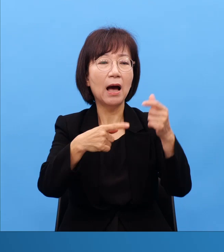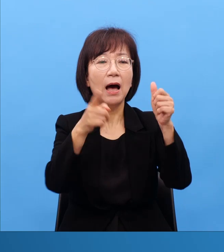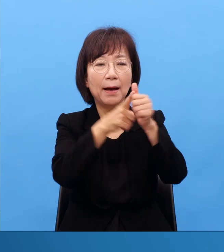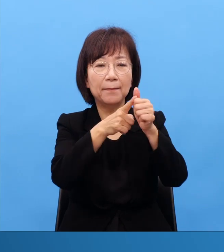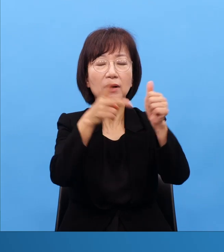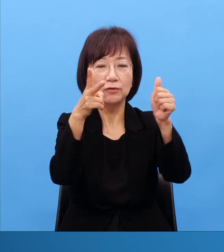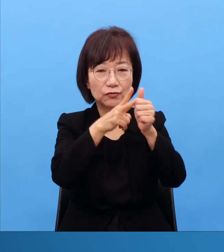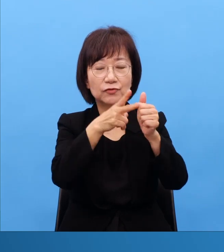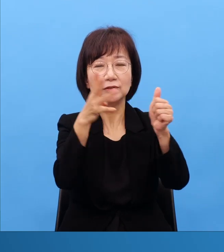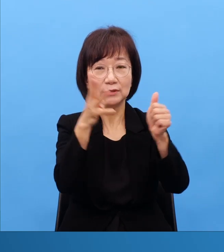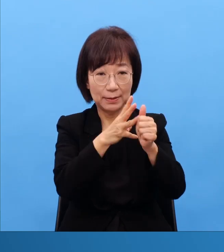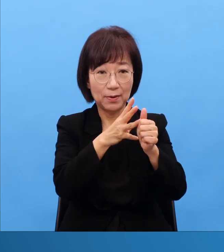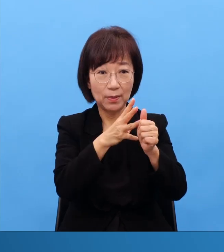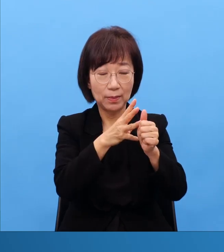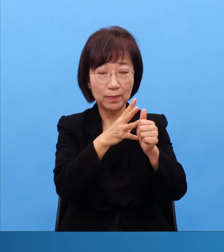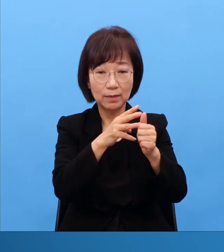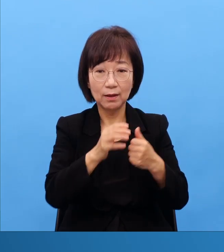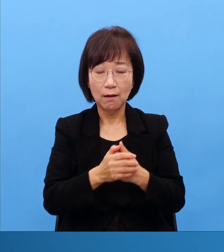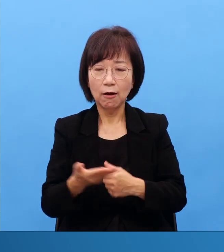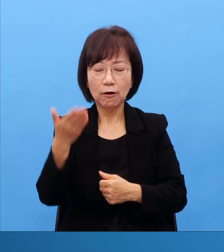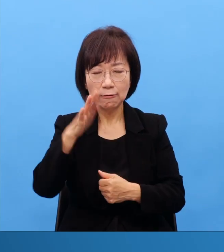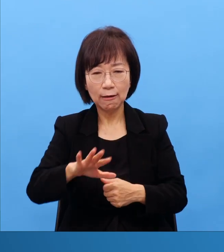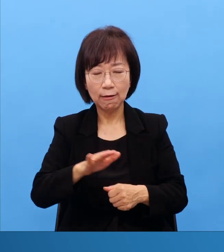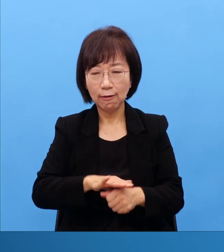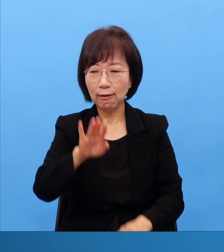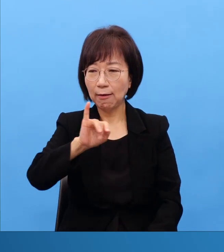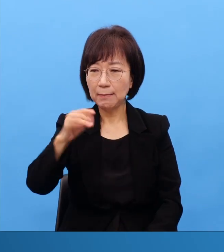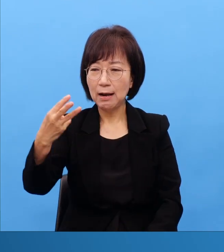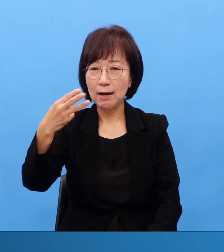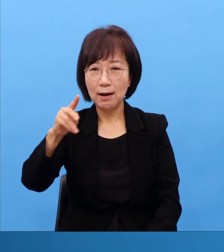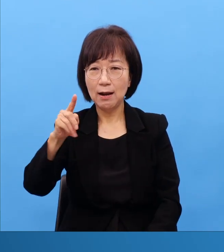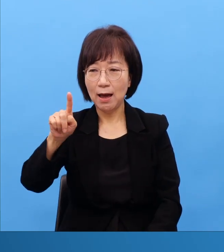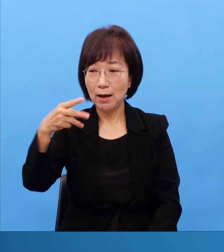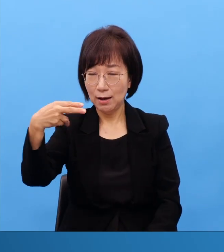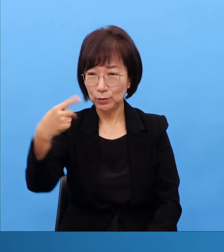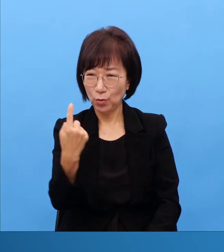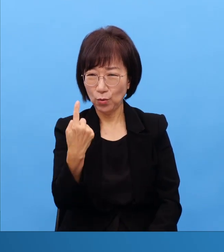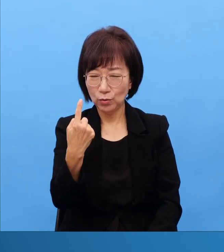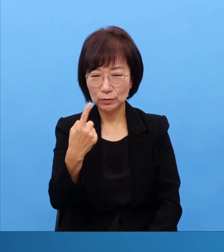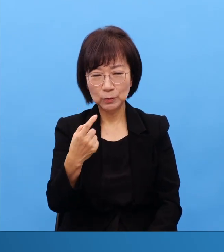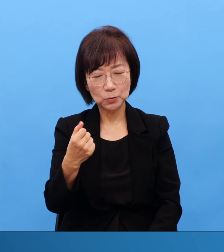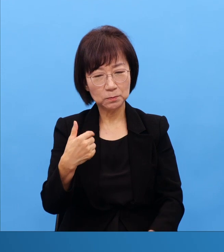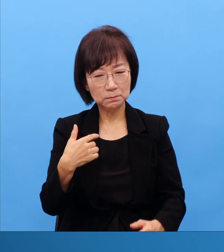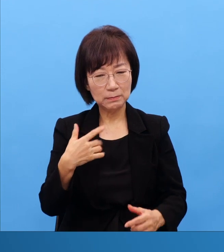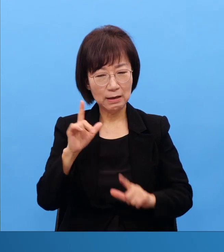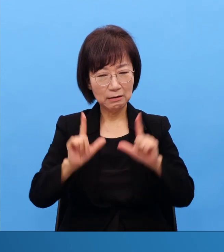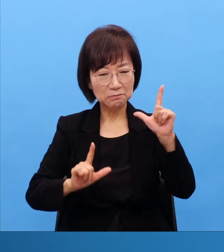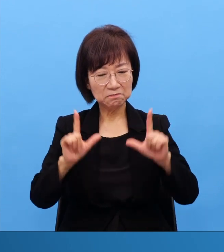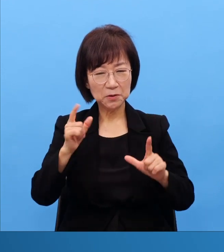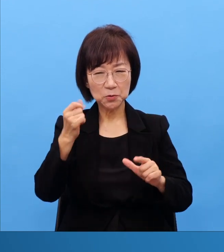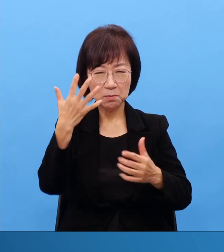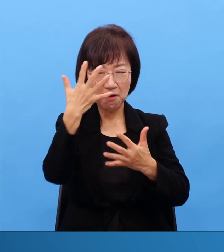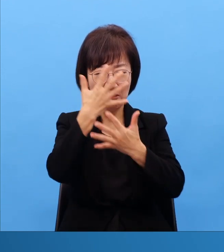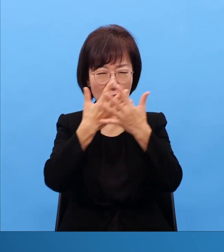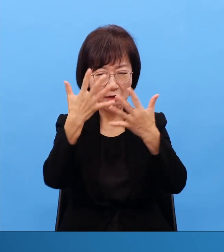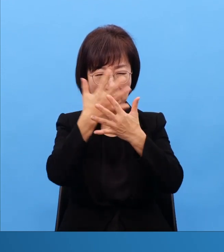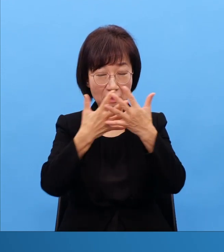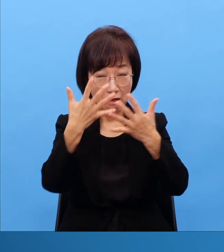이 빌라도는 애매한 태도를 했어요. And we see that Pilate, he takes on a very 야, 나는 죄를 못